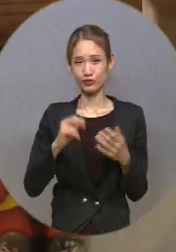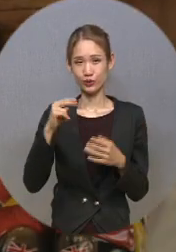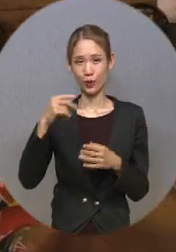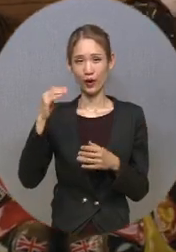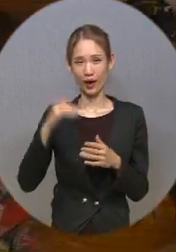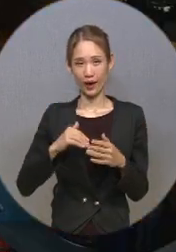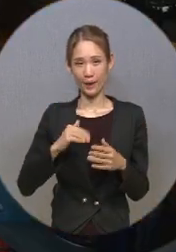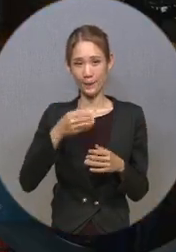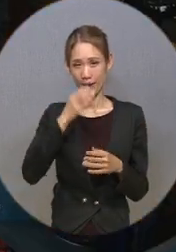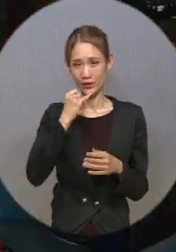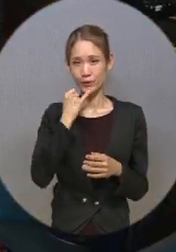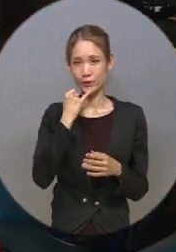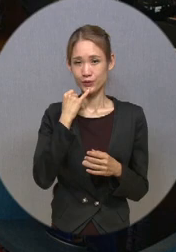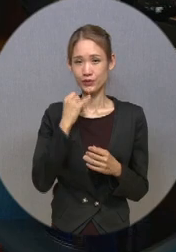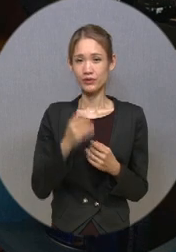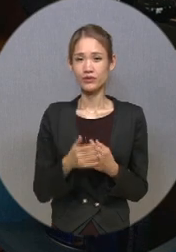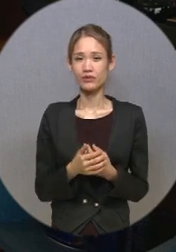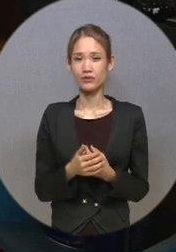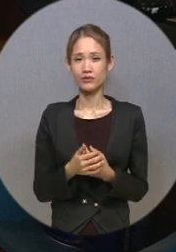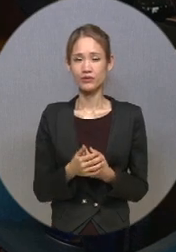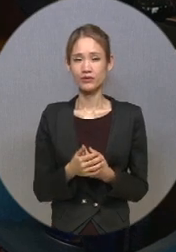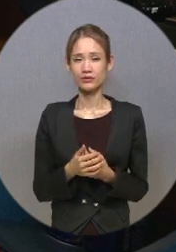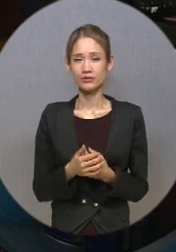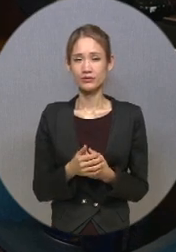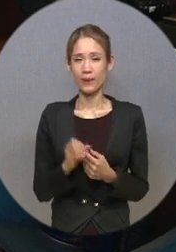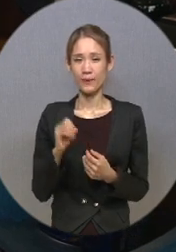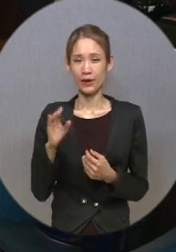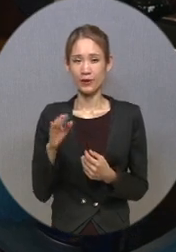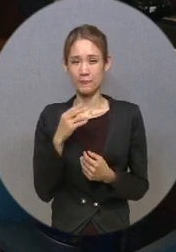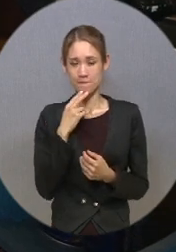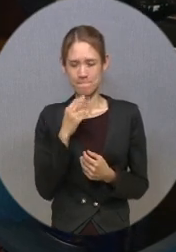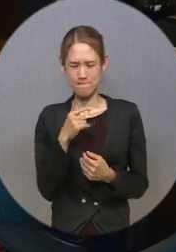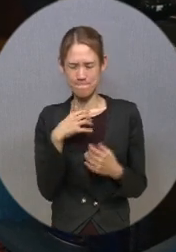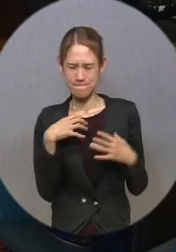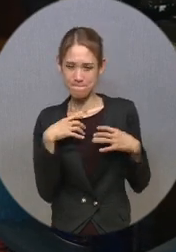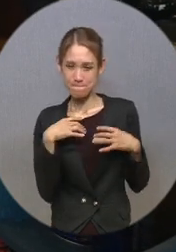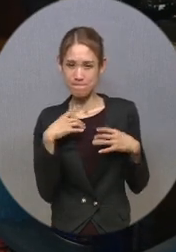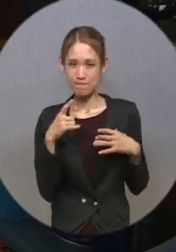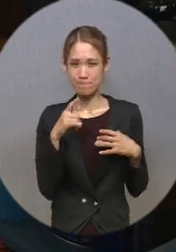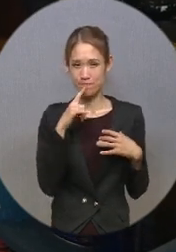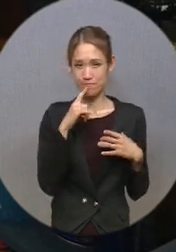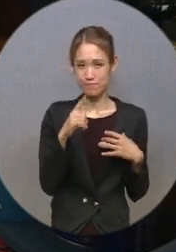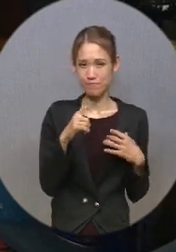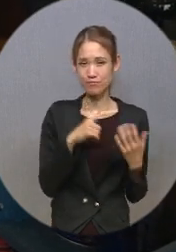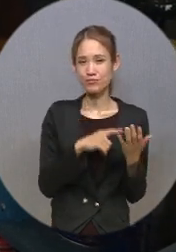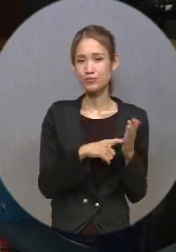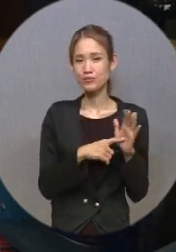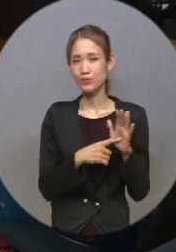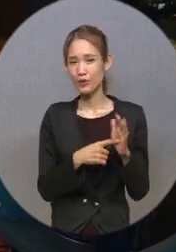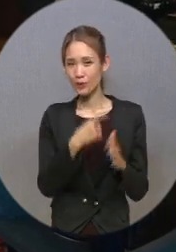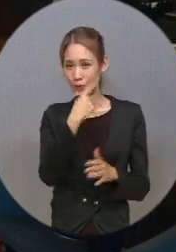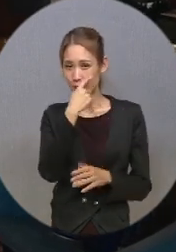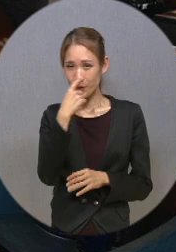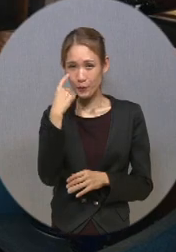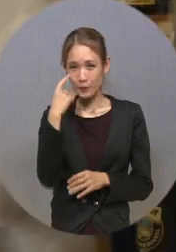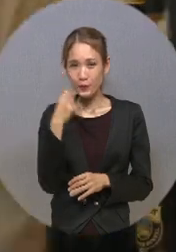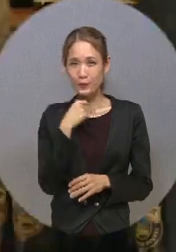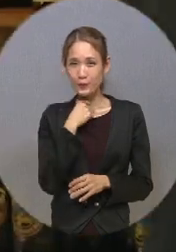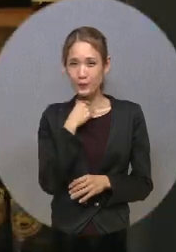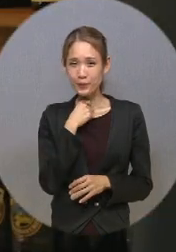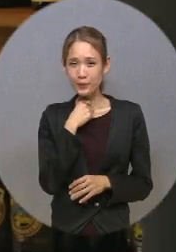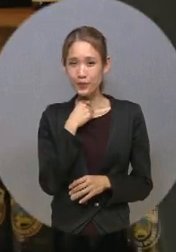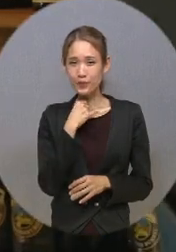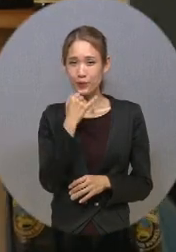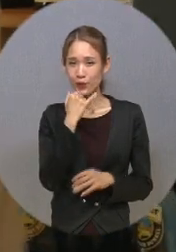좋아요. 사장님 이거 제가 맥주에 대해 많이 안다고 좀 허세를 많이 부렸는데 이거 하나만 제가 진실되다는 걸 좀 확인하고 싶어서